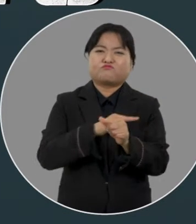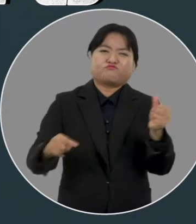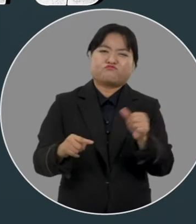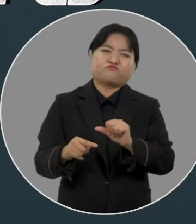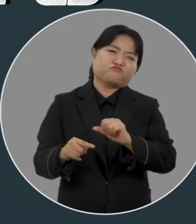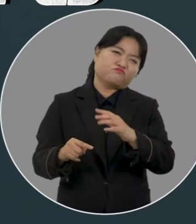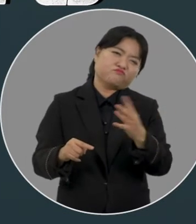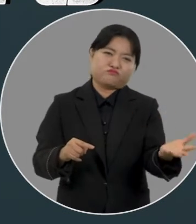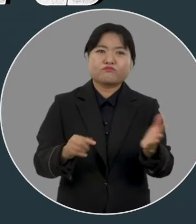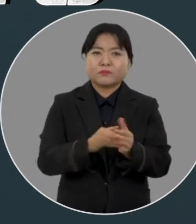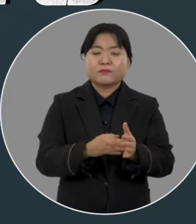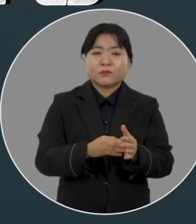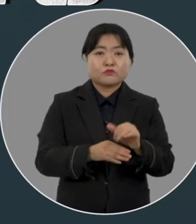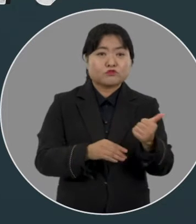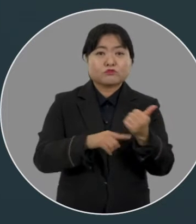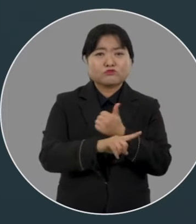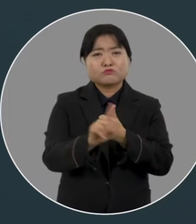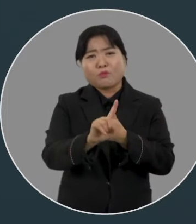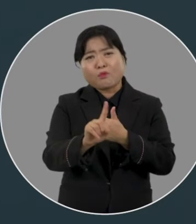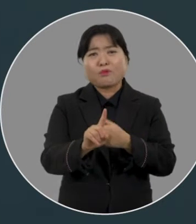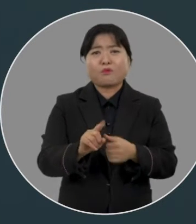잃었죠. 죽은 이유가 너무 허망해요.